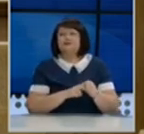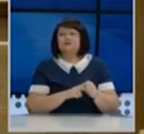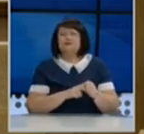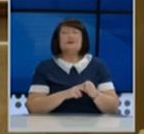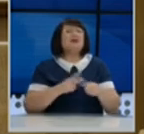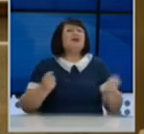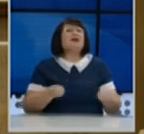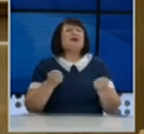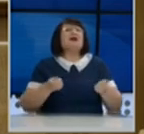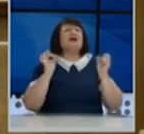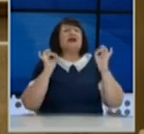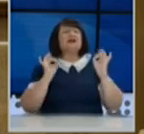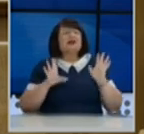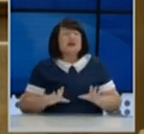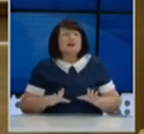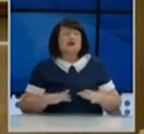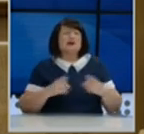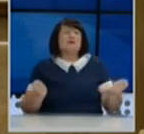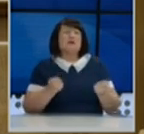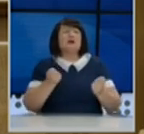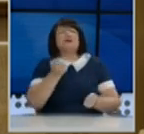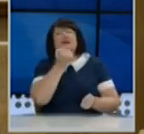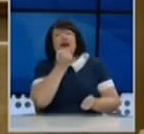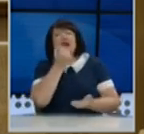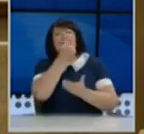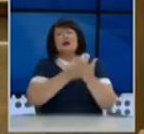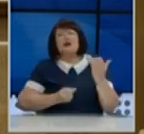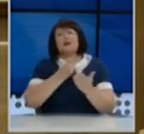απραξία, με πράξεις και παραλήψεις